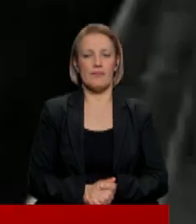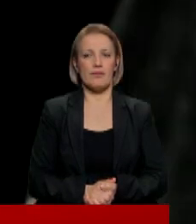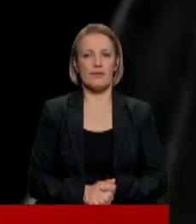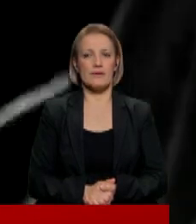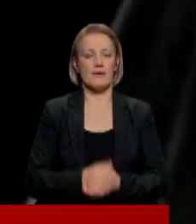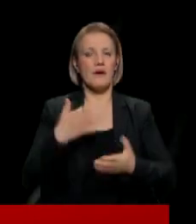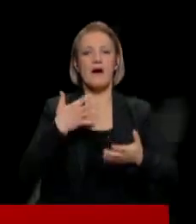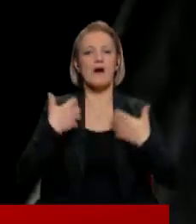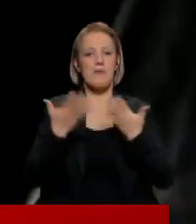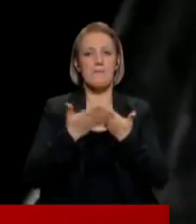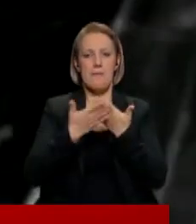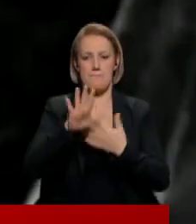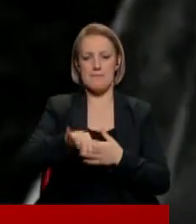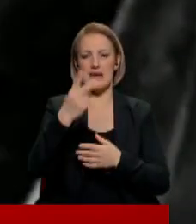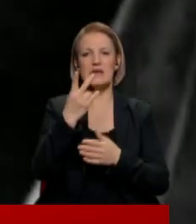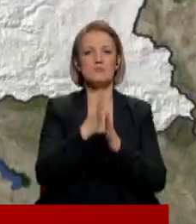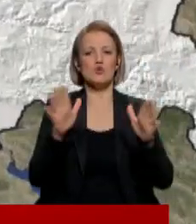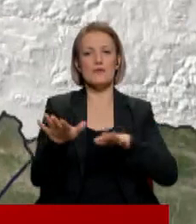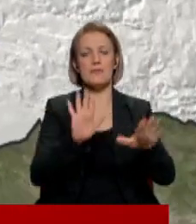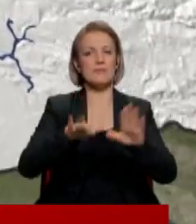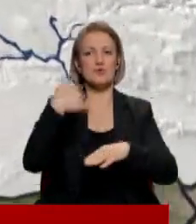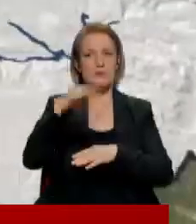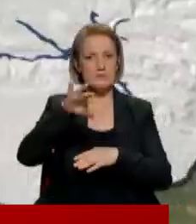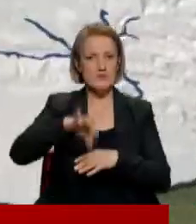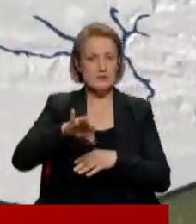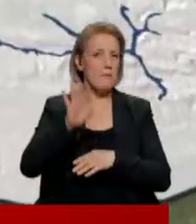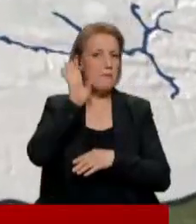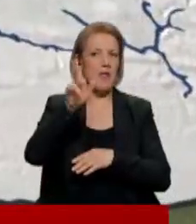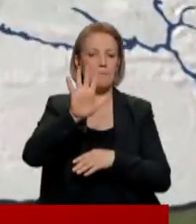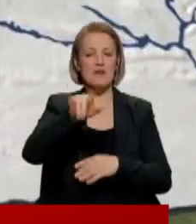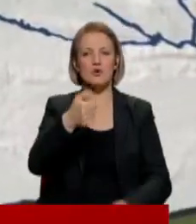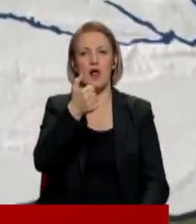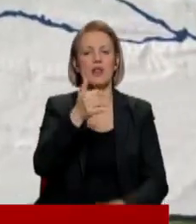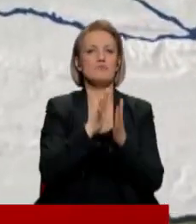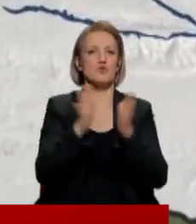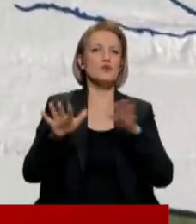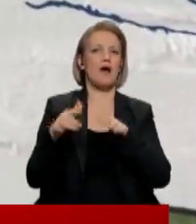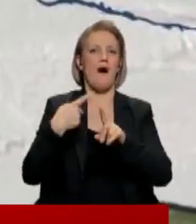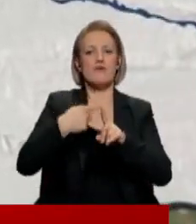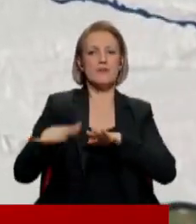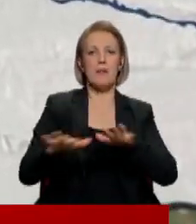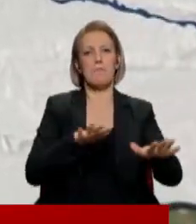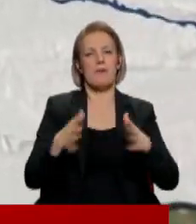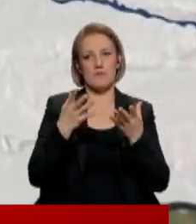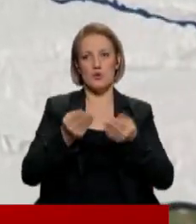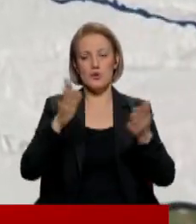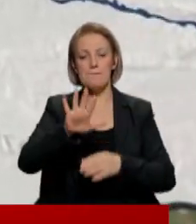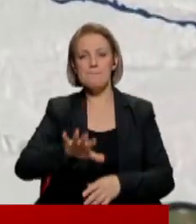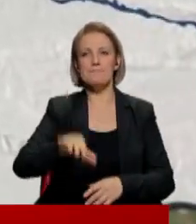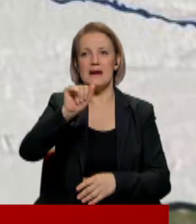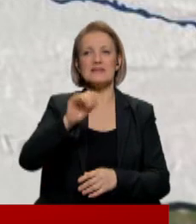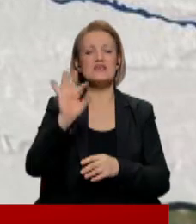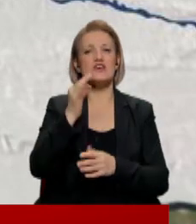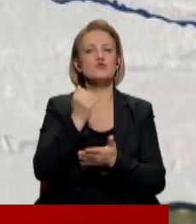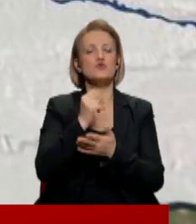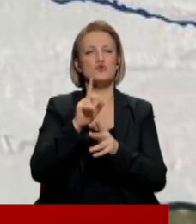altında. Kahramanmaraş merkezde iki büyük depremin ardından bu defa Malatya 5,6 büyüklüğünde artçıyla sallandı. Merkez üssü yeşil